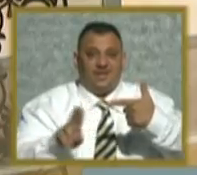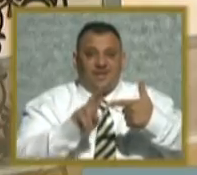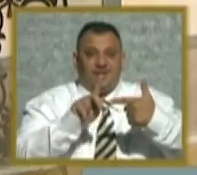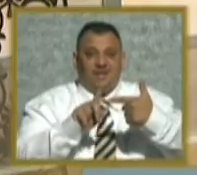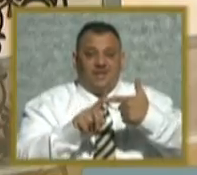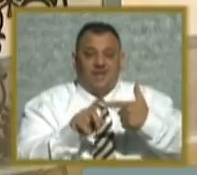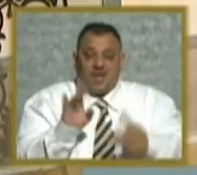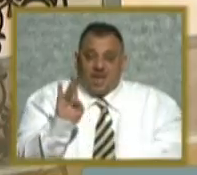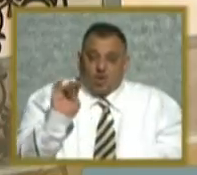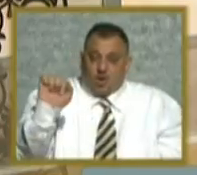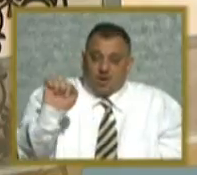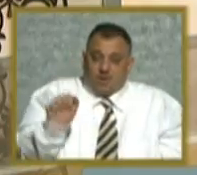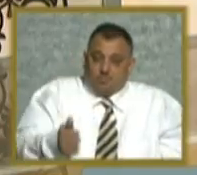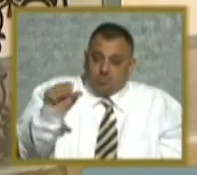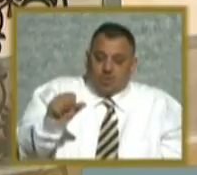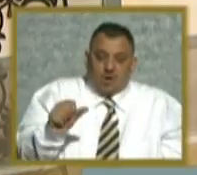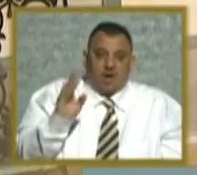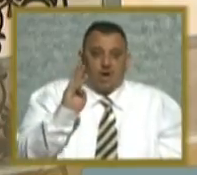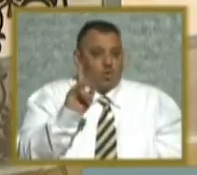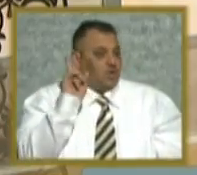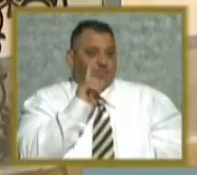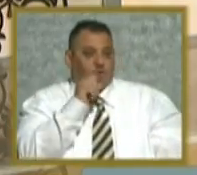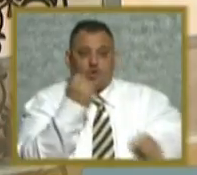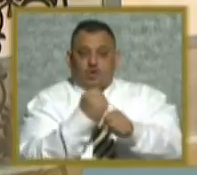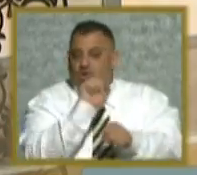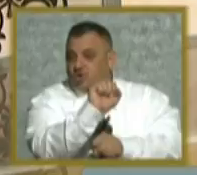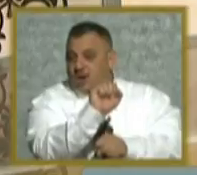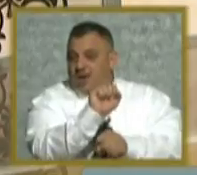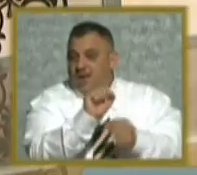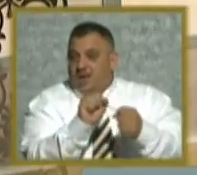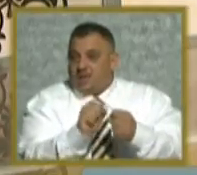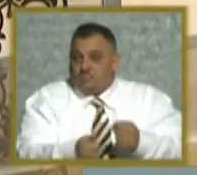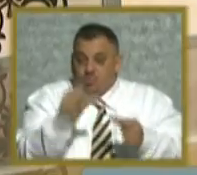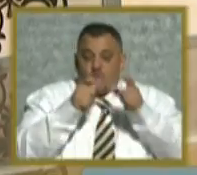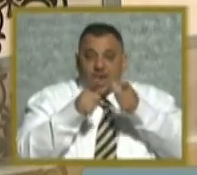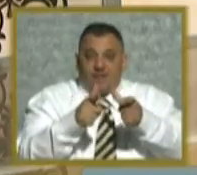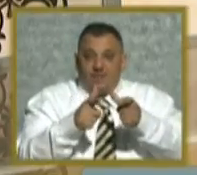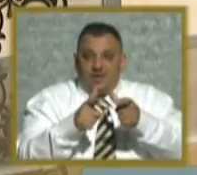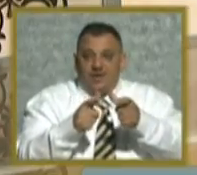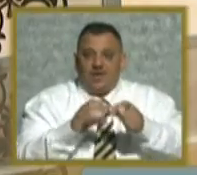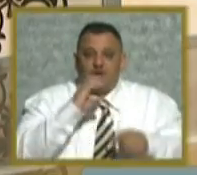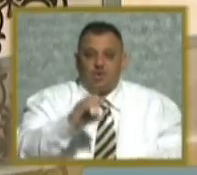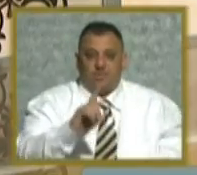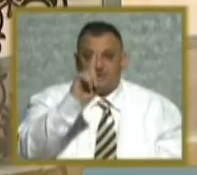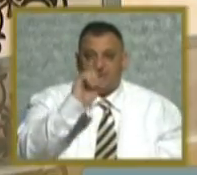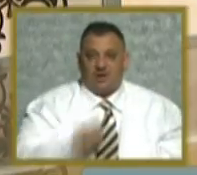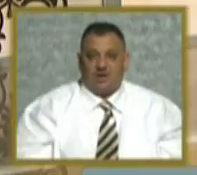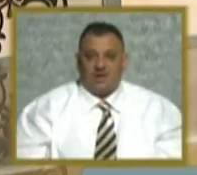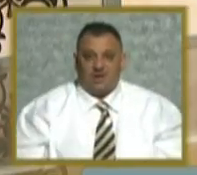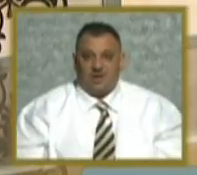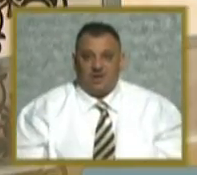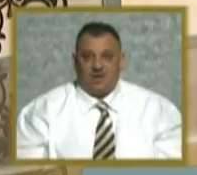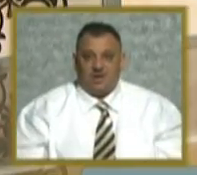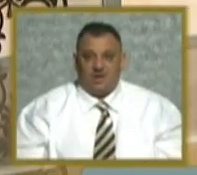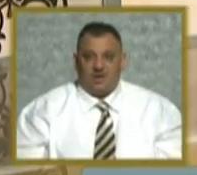رضا الزوج في هذه النقطة، لأنه يعني صراحة زوجي مو راضي عن الموضوع أني أشتغل في هذه الشغلة. طيب إذن الجواب